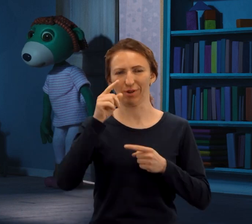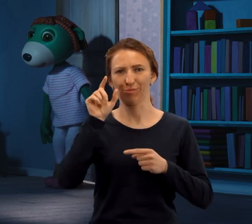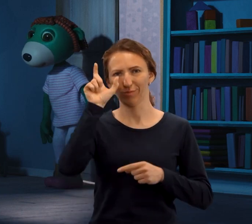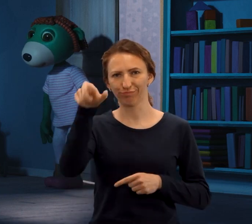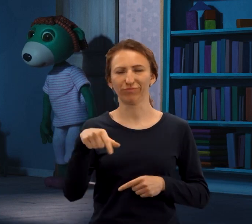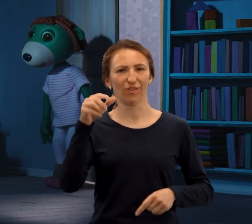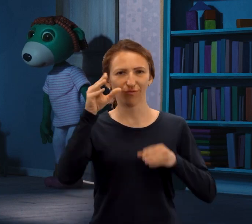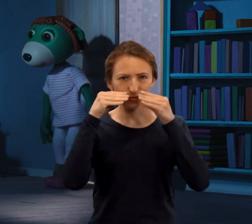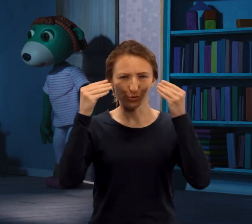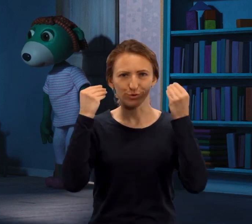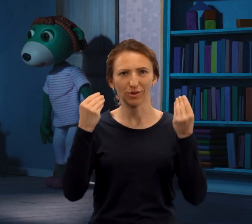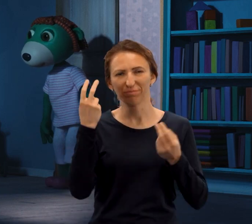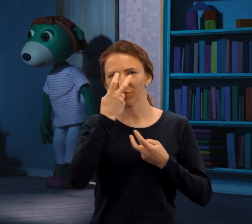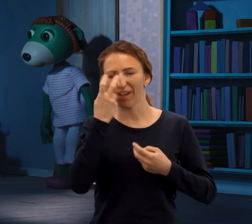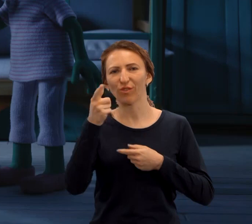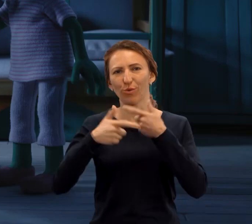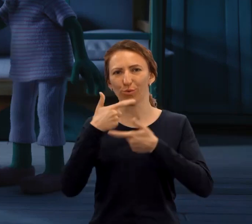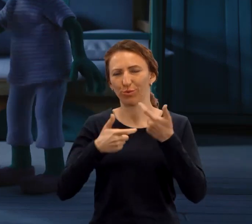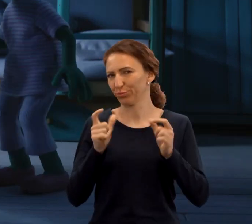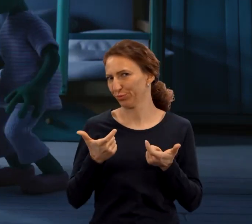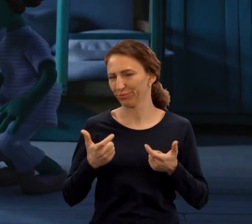Ciekawe co teraz robi